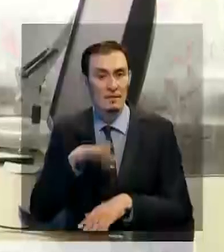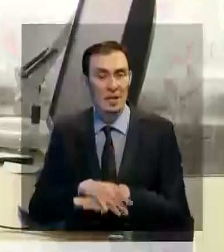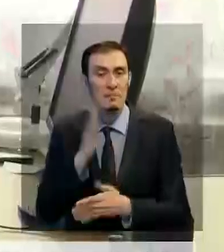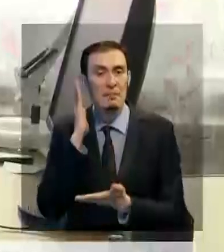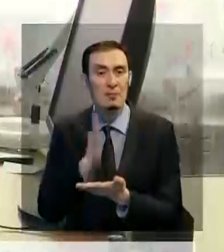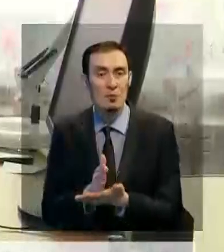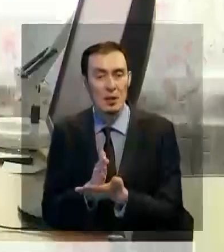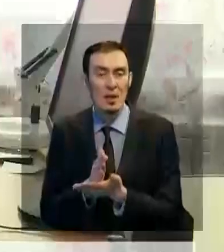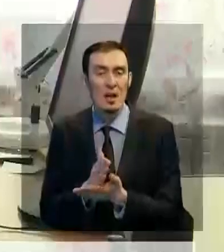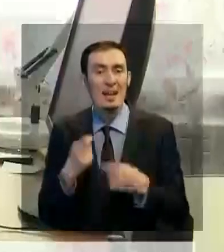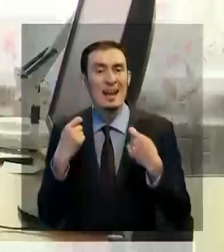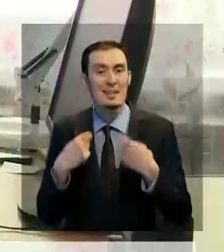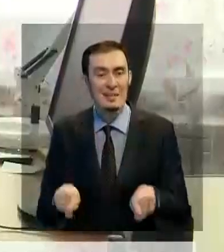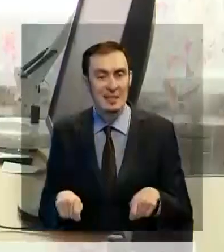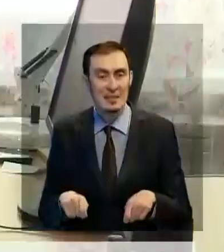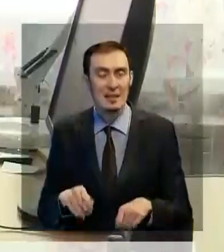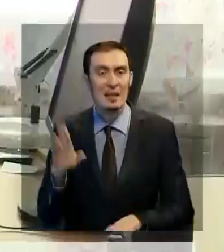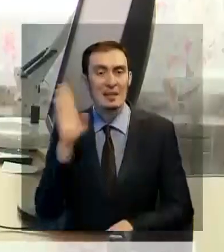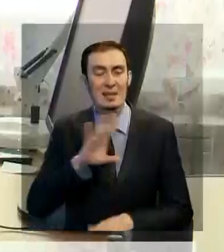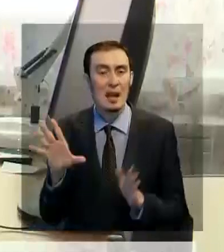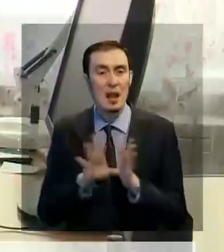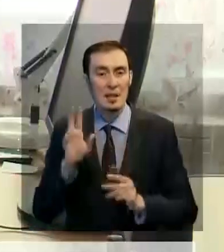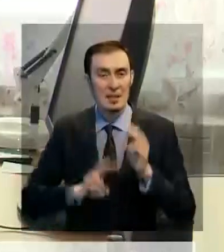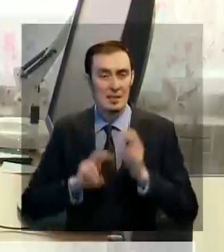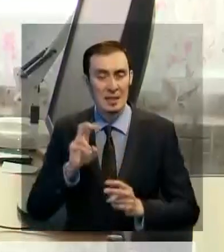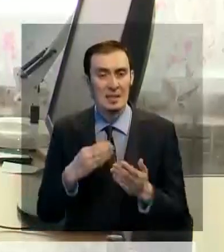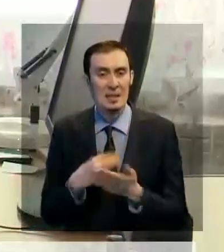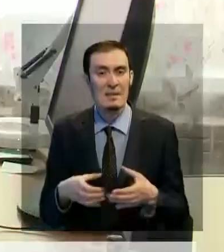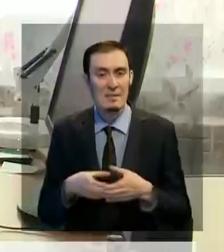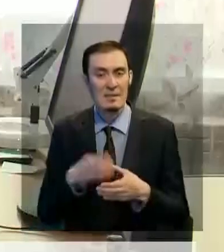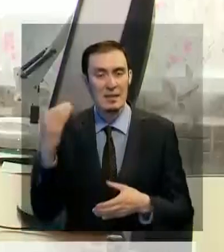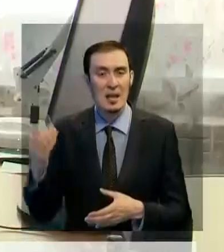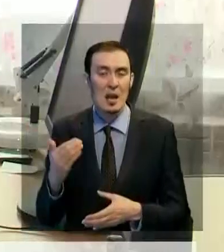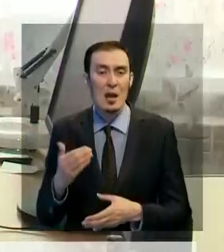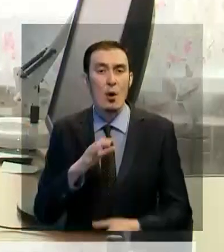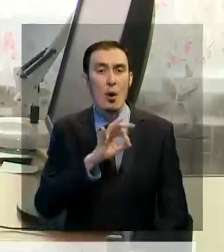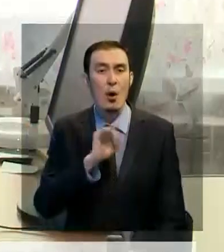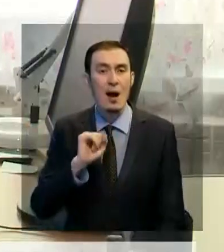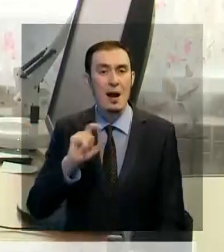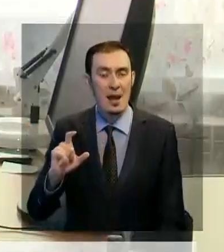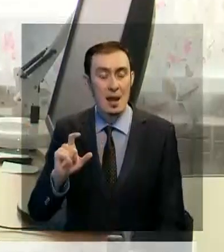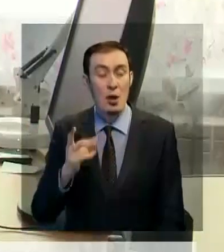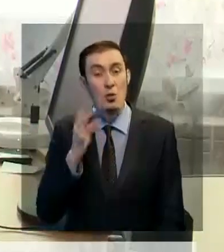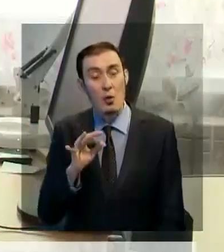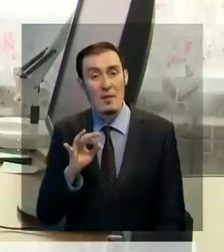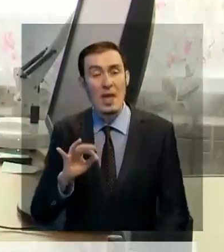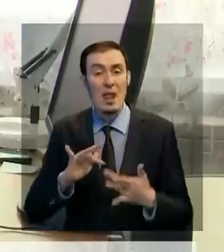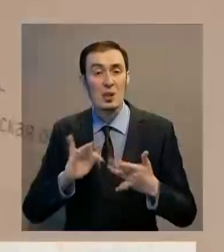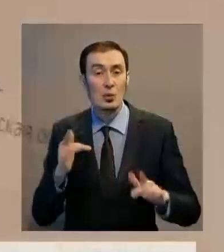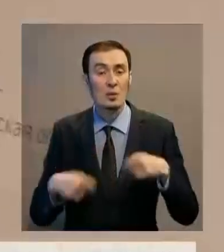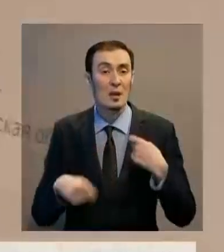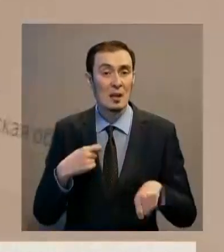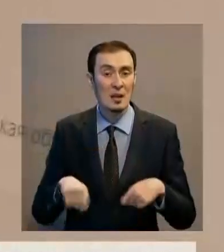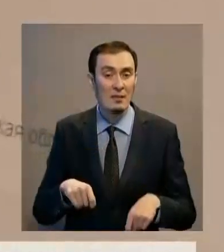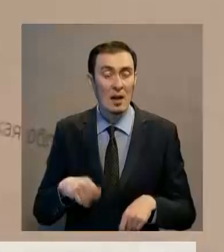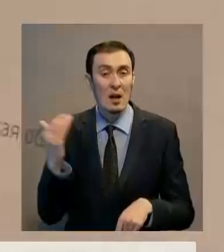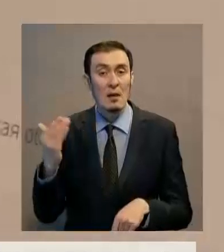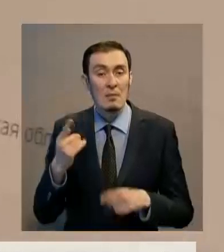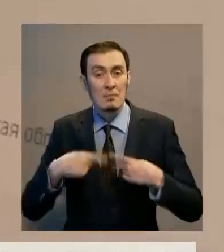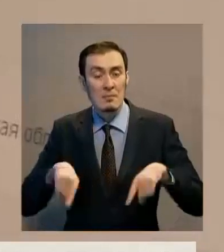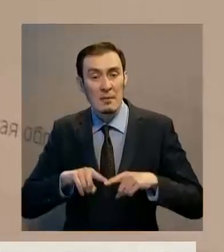прямой адресной реализации гидроэлектростанций инвесторам из Объединенных Арабских Эмиратов. Однако в электронных торгах под